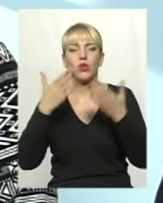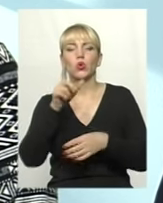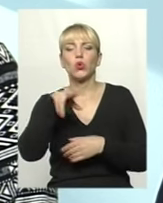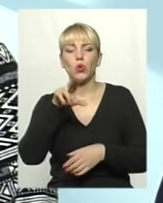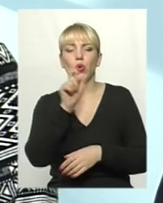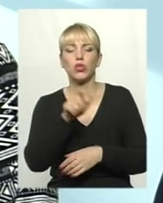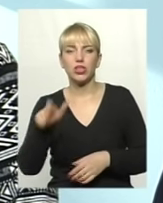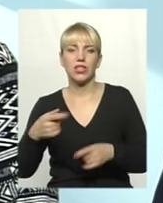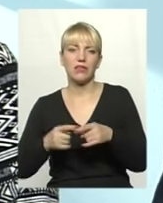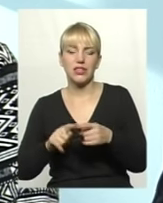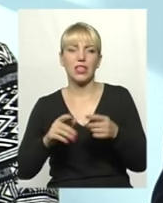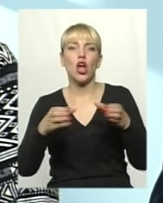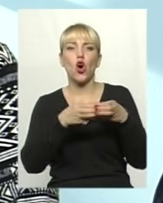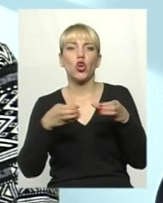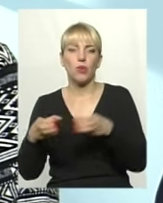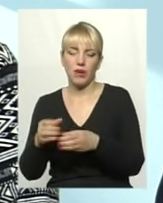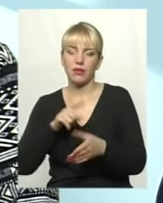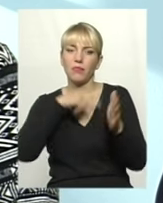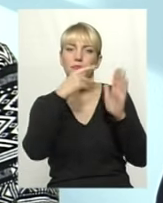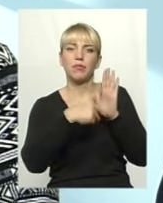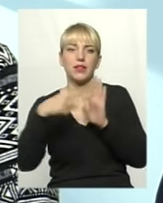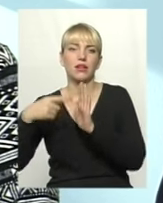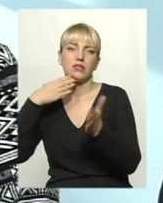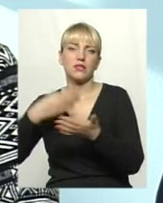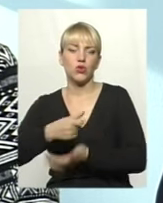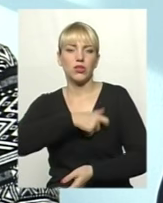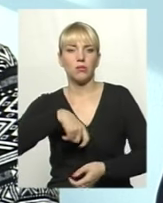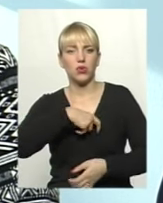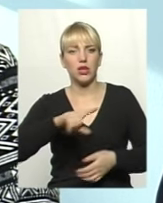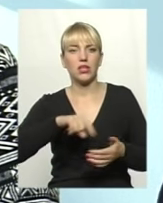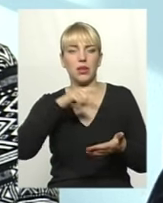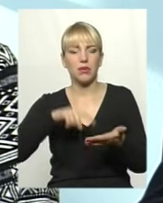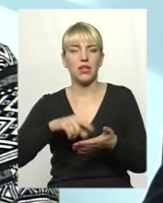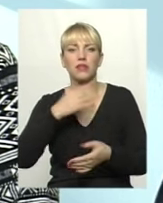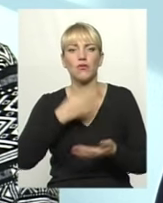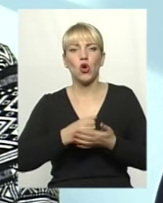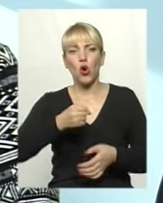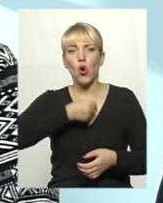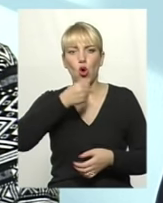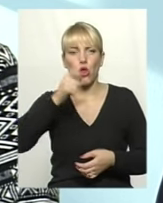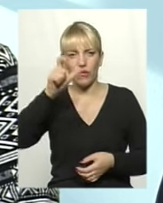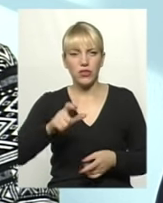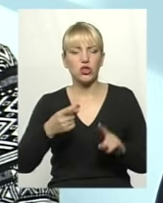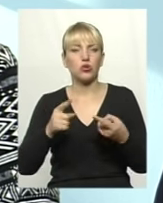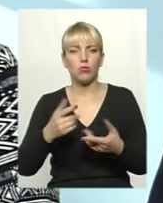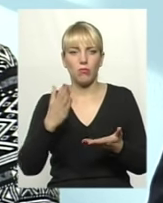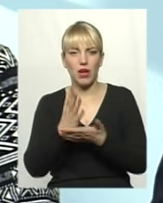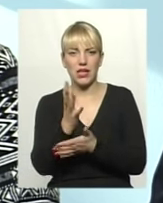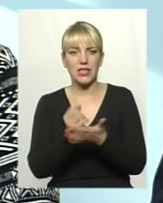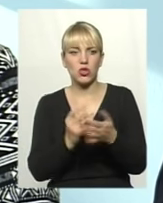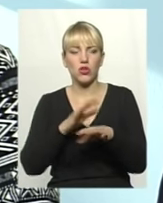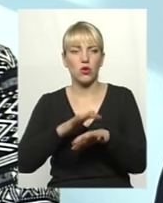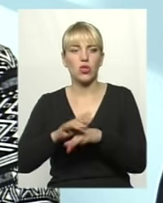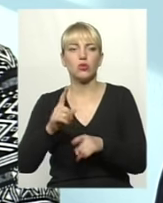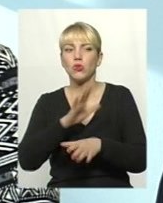цих громад. Задавайте питання своїм депутатам і своєму голові, чому, маючи ресурс на рахунку, він не